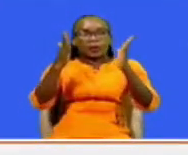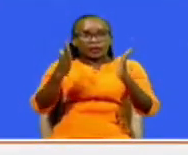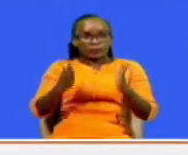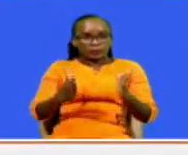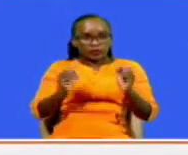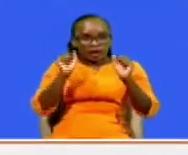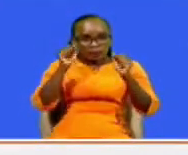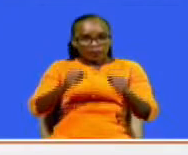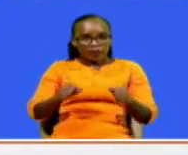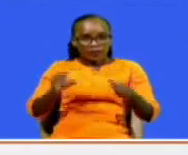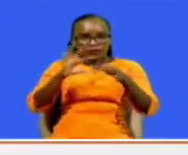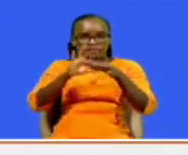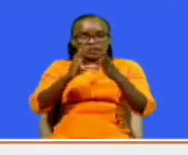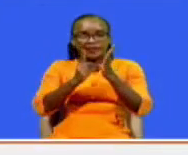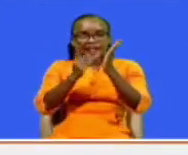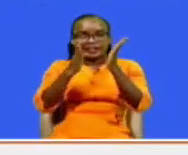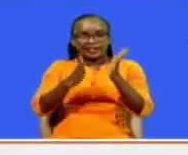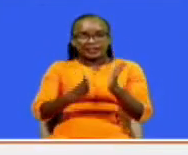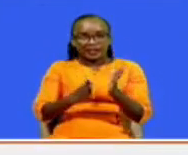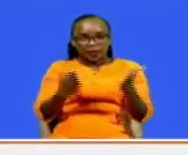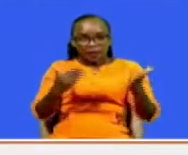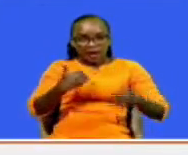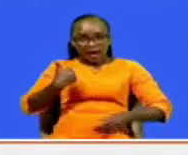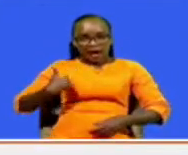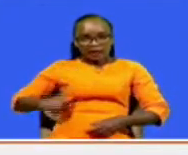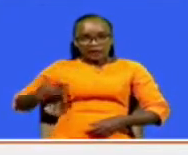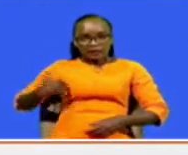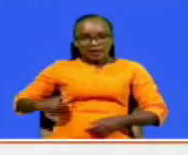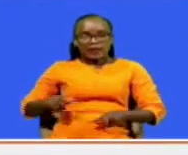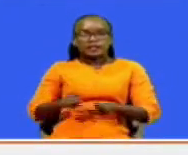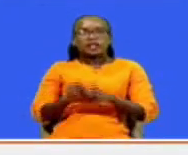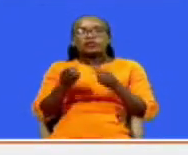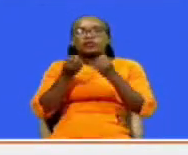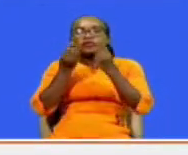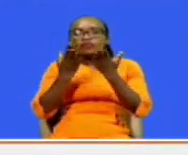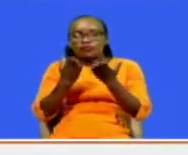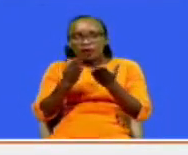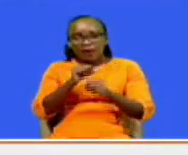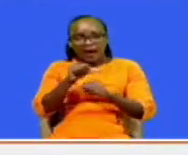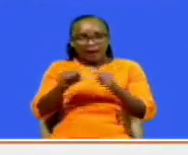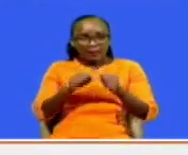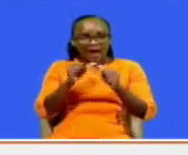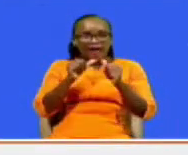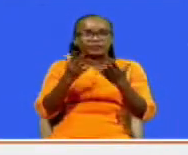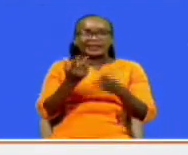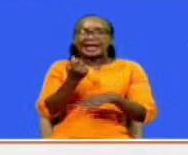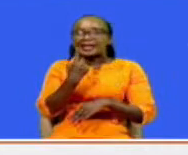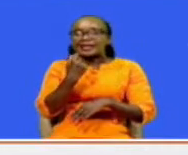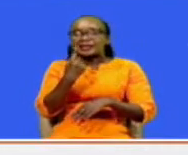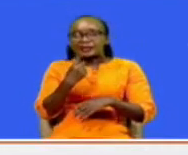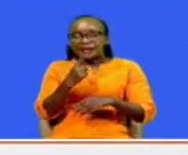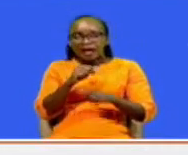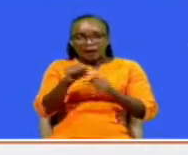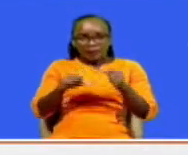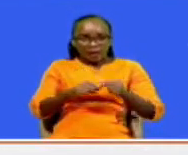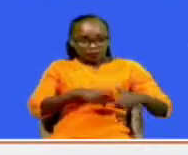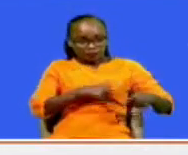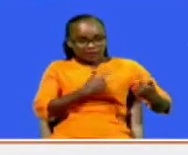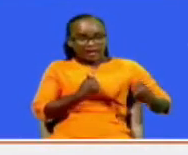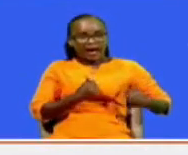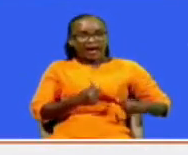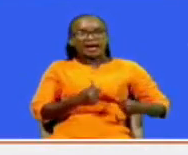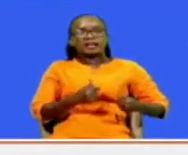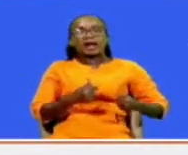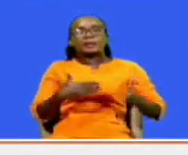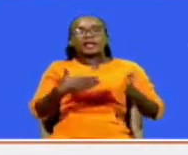alifanikiwa kujumuika na madaktari katika chumba cha upasuaji kukuarifu kuhusu mbinu ya matibabu dhidi ya mishipa ya moyo ambayo